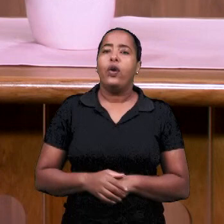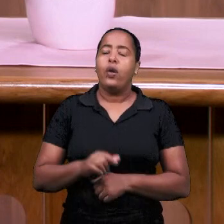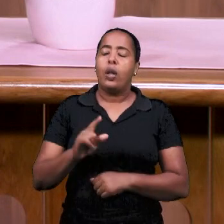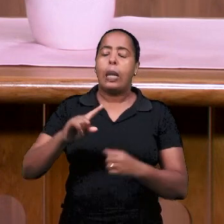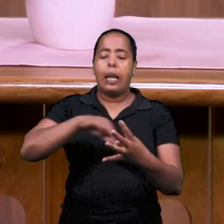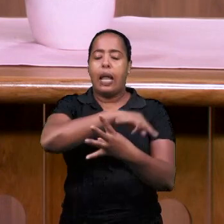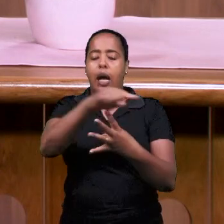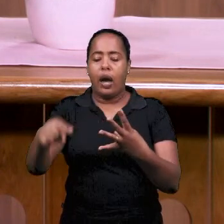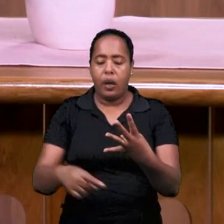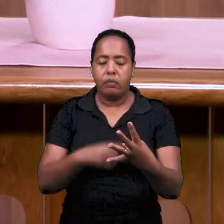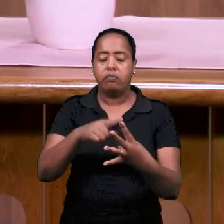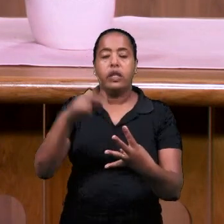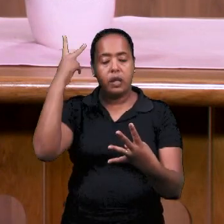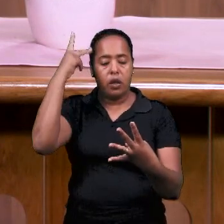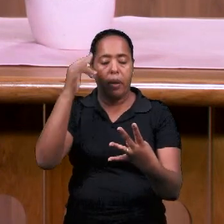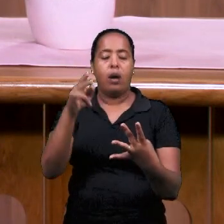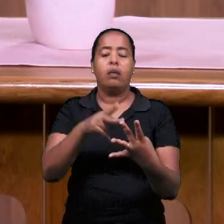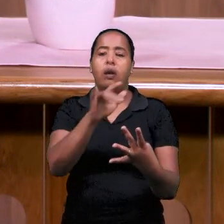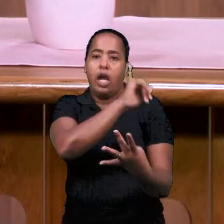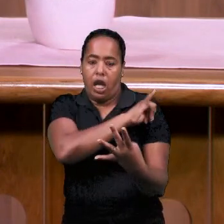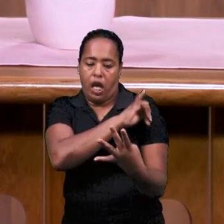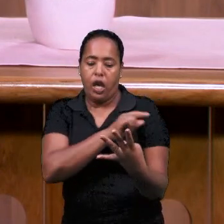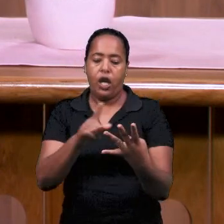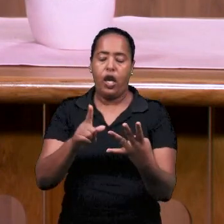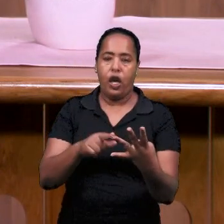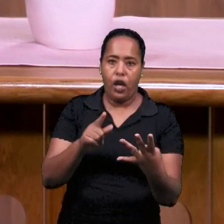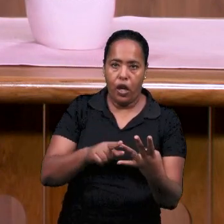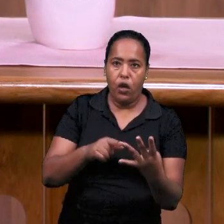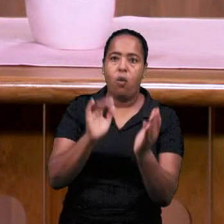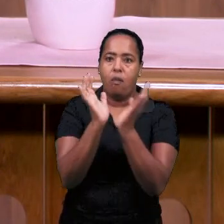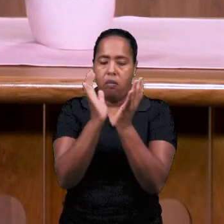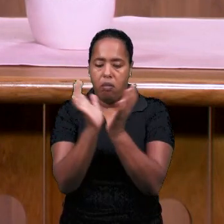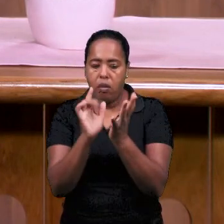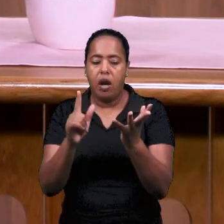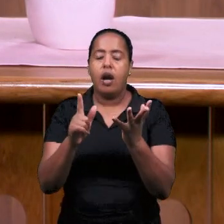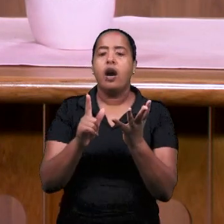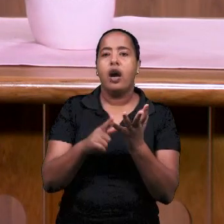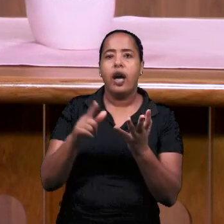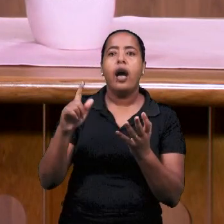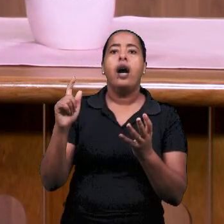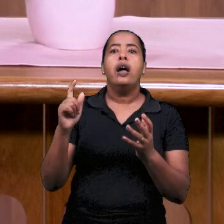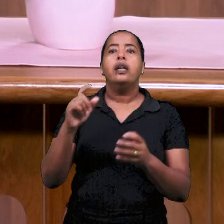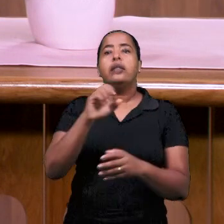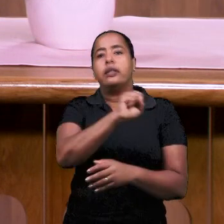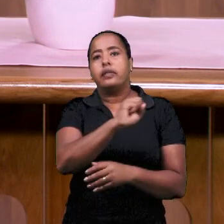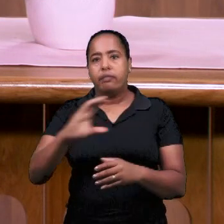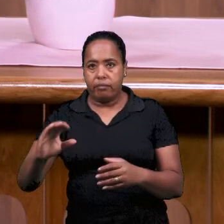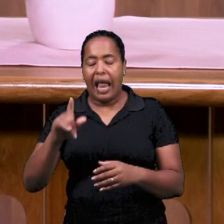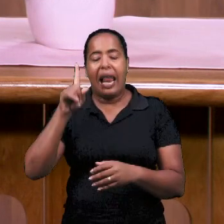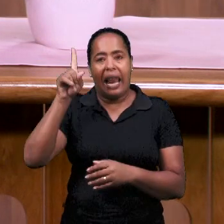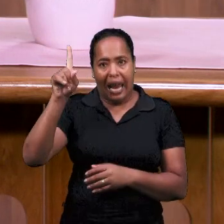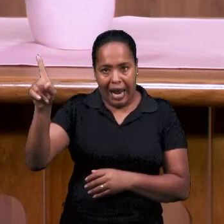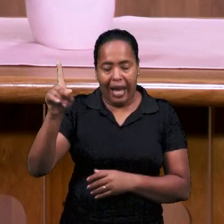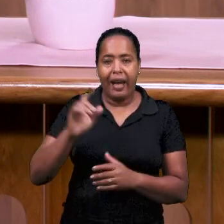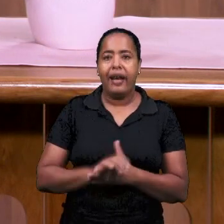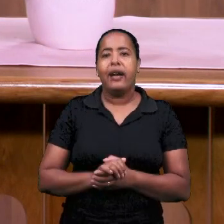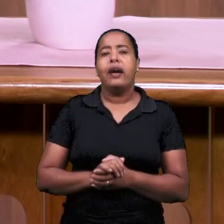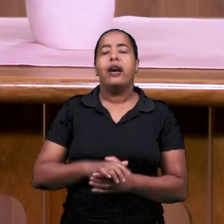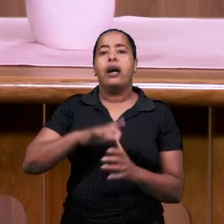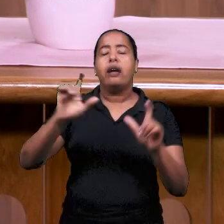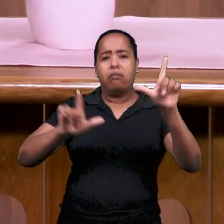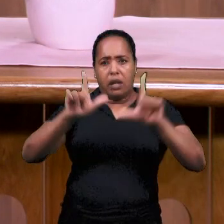nous rappelons São Paulo, Rio de Janeiro, Belo Horizonte, Recife, Fortaleza, Salvador et Florianópolis par